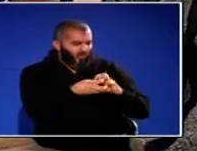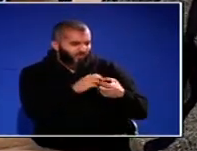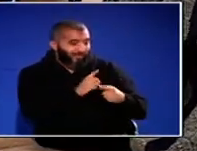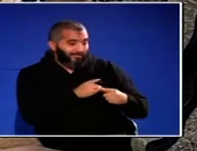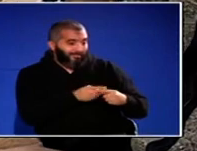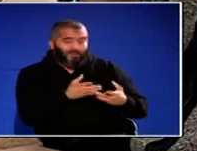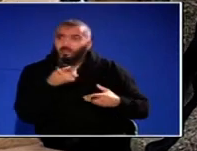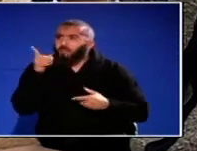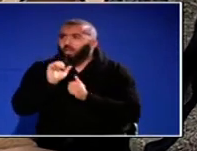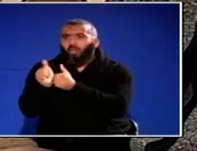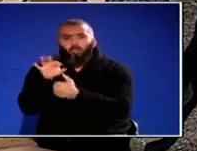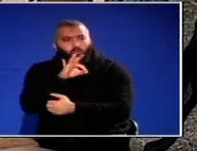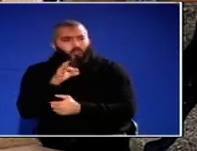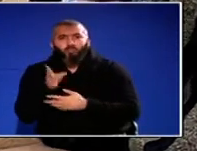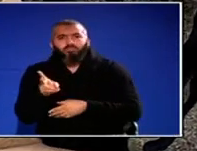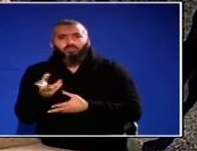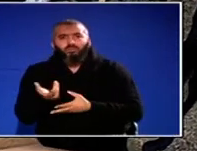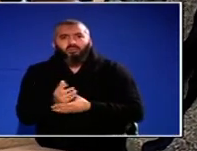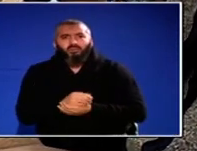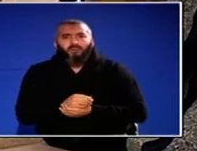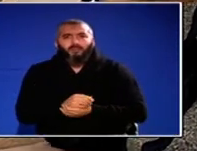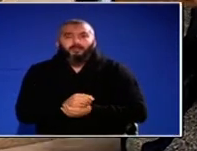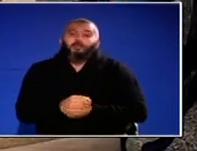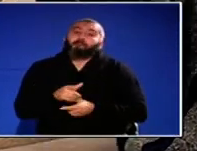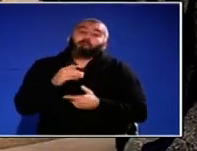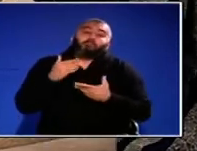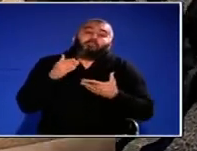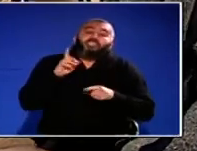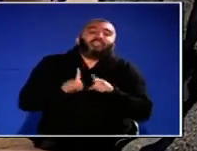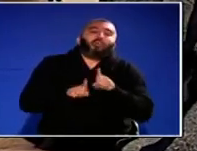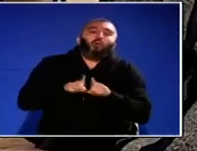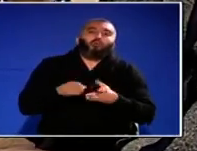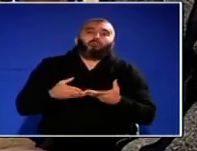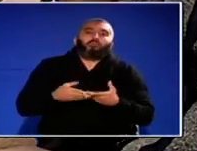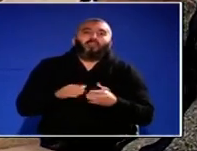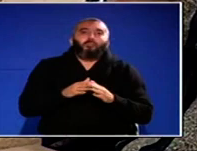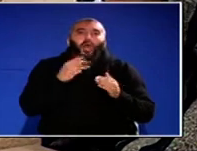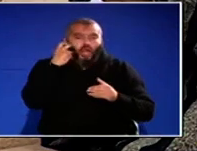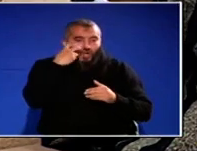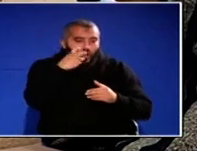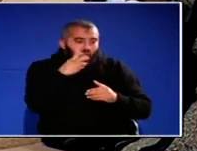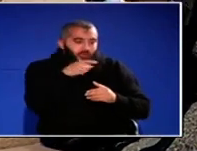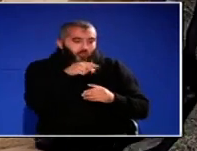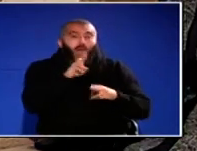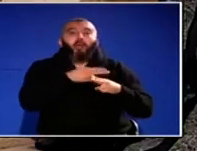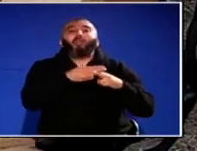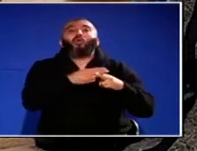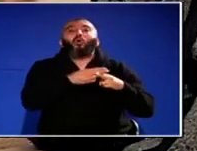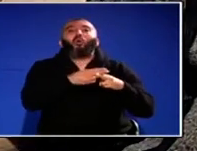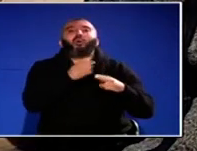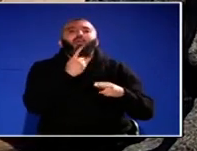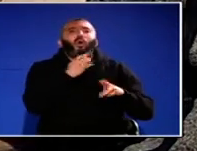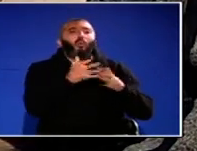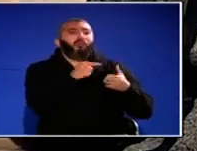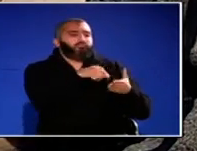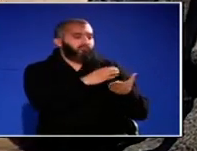ما دام هذا من الالفاظ المشتركه، يعني الالفاظ المشتركه والالفاظ التي لها اكثر من معنى، يعني بمعنى المعنى الاستعمالي، مش